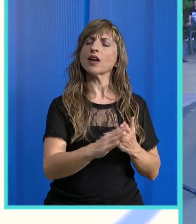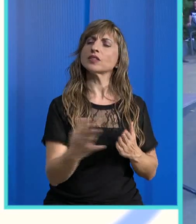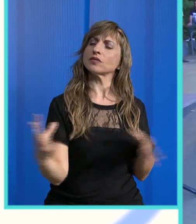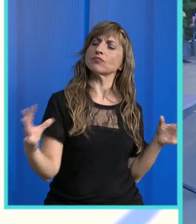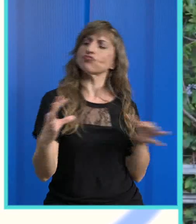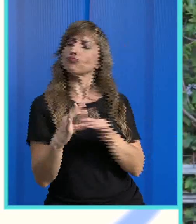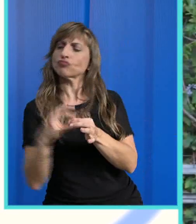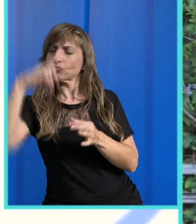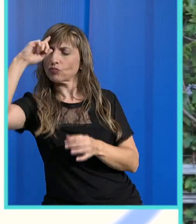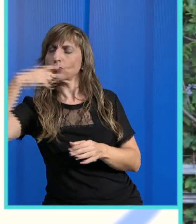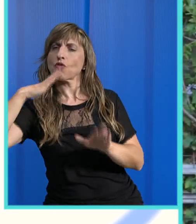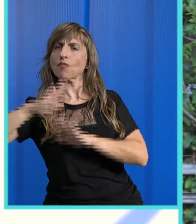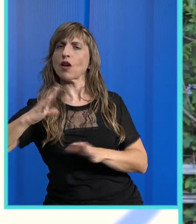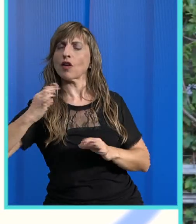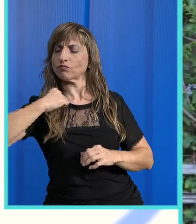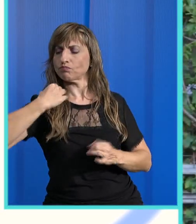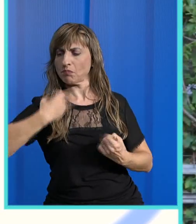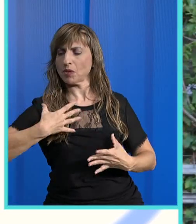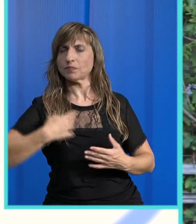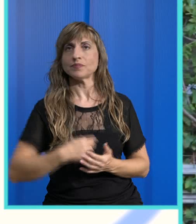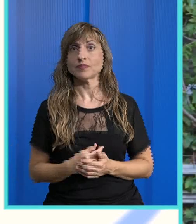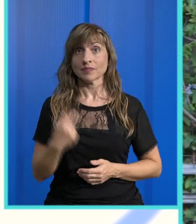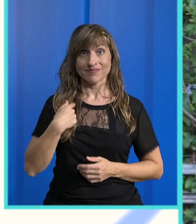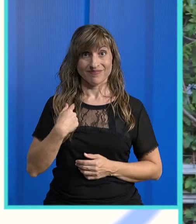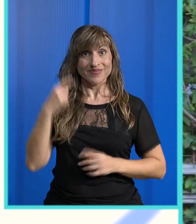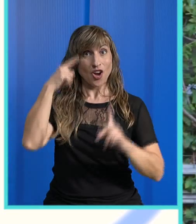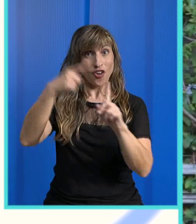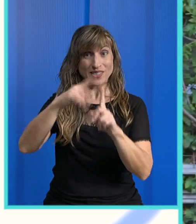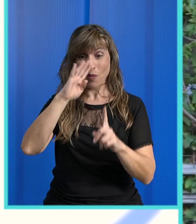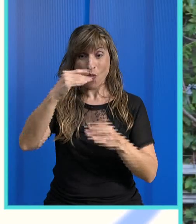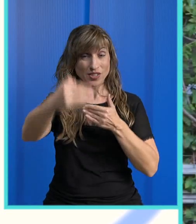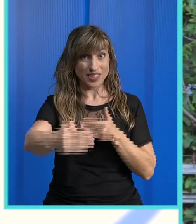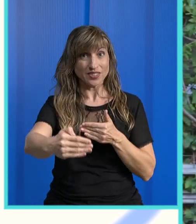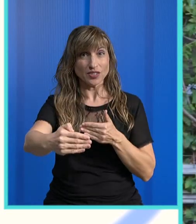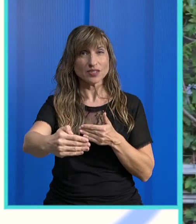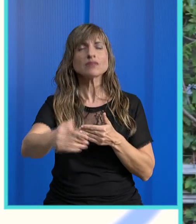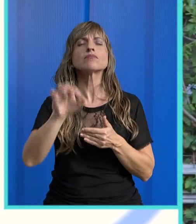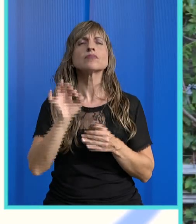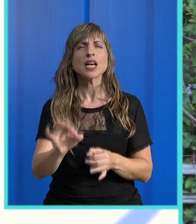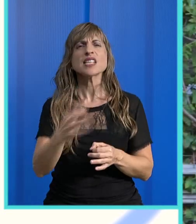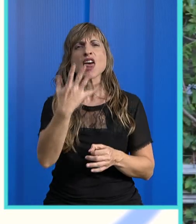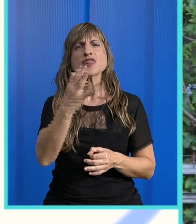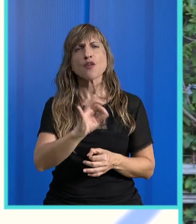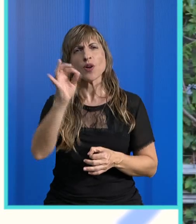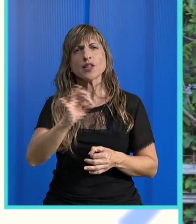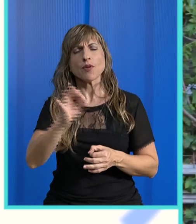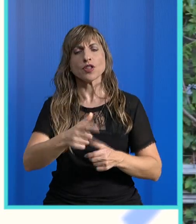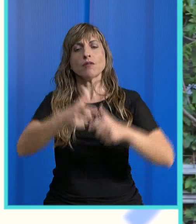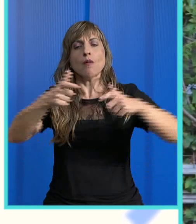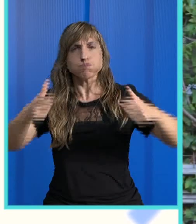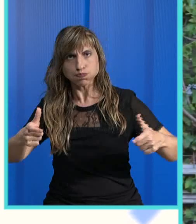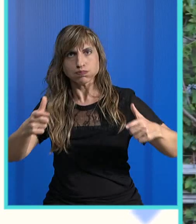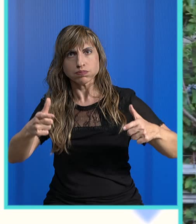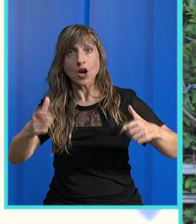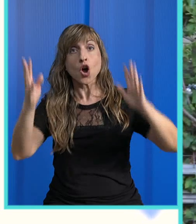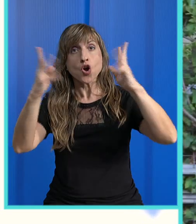Urbana. Mi objetivo durante estos 4 años és augmentar el 50% el número de